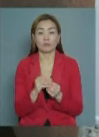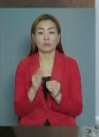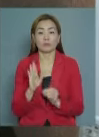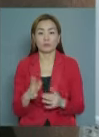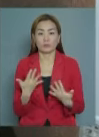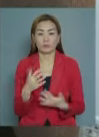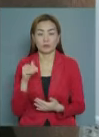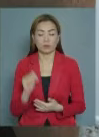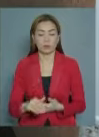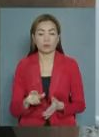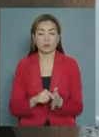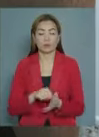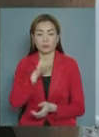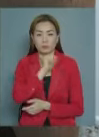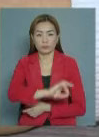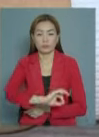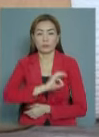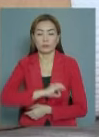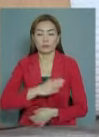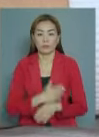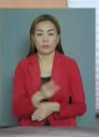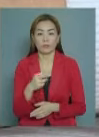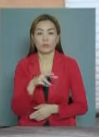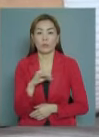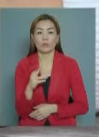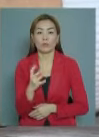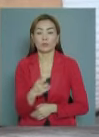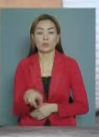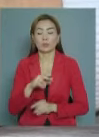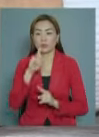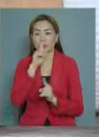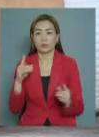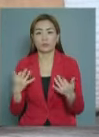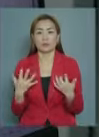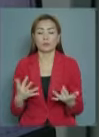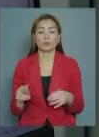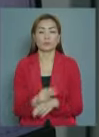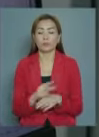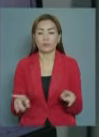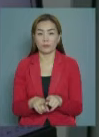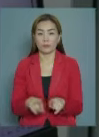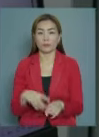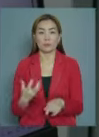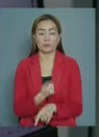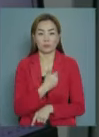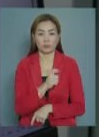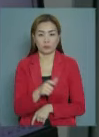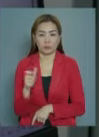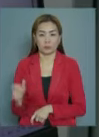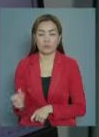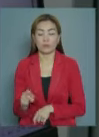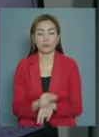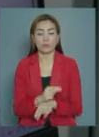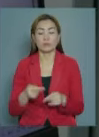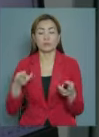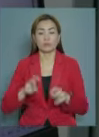қана 5 мыңы мобильді қосымшаны пайдаланады. Дамумет қосымшасының артықшылығы қажетті ем-дом шараларын алғысы келген науқас